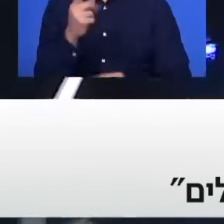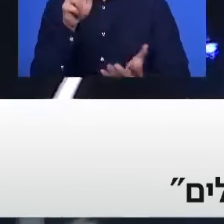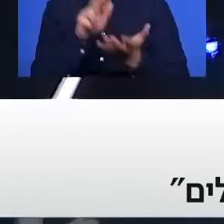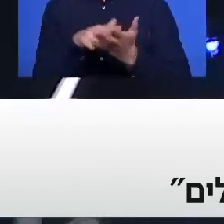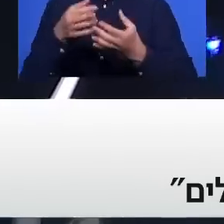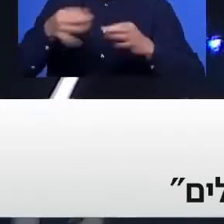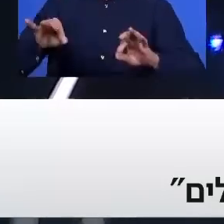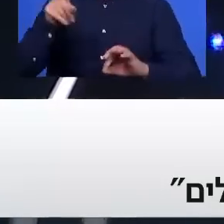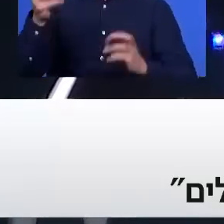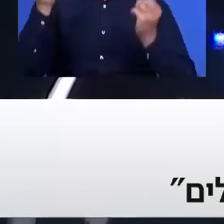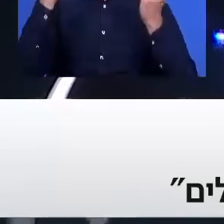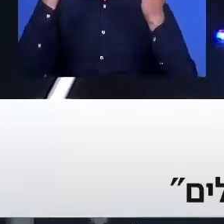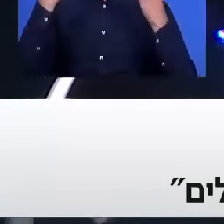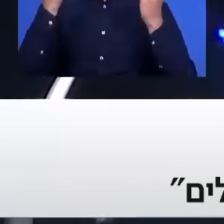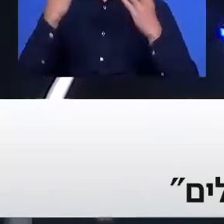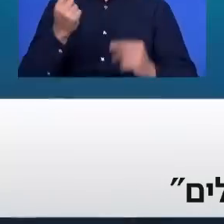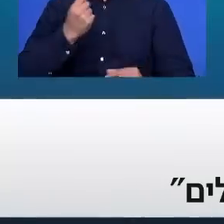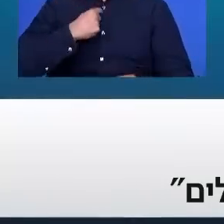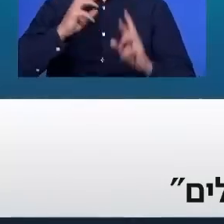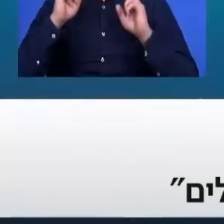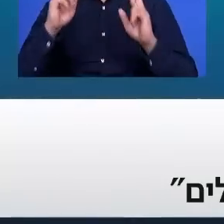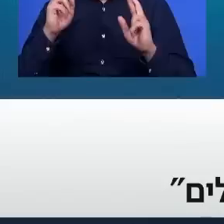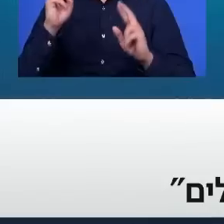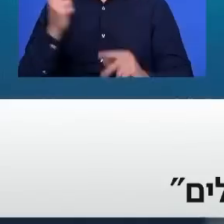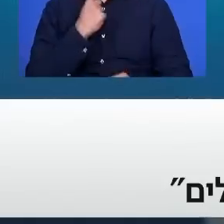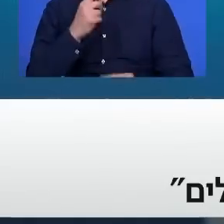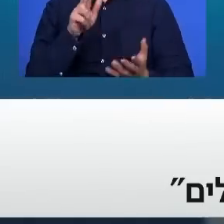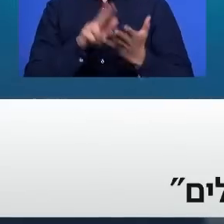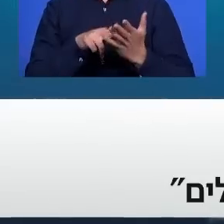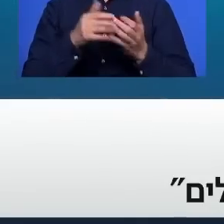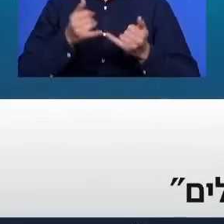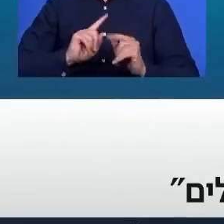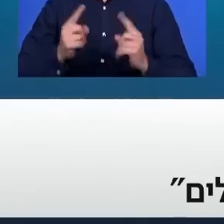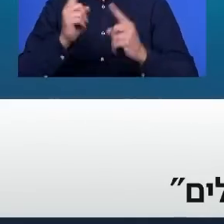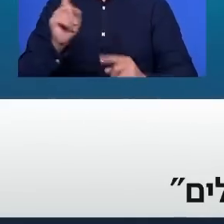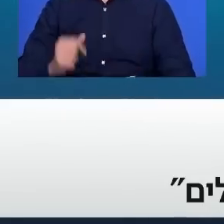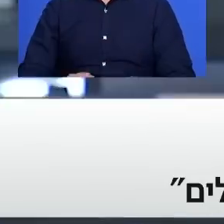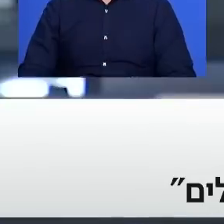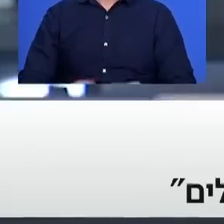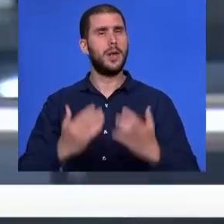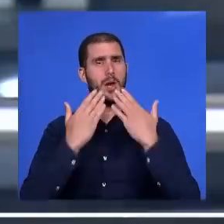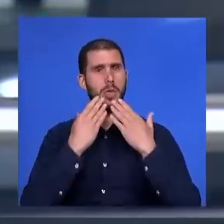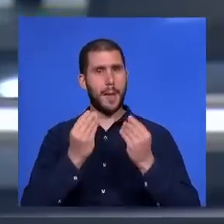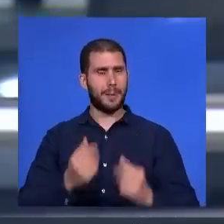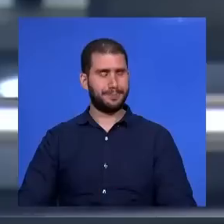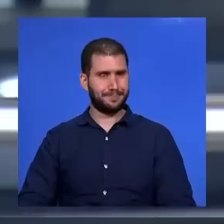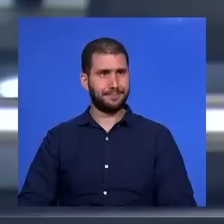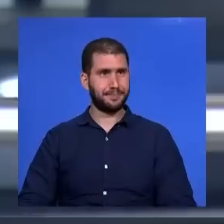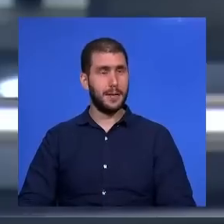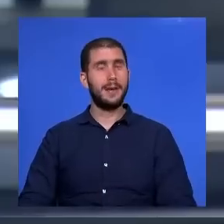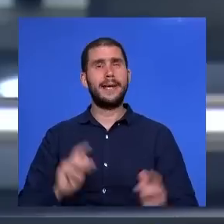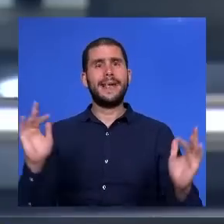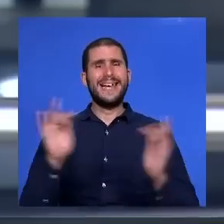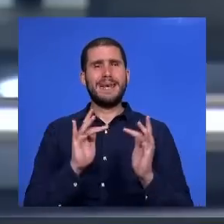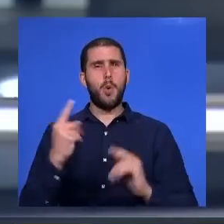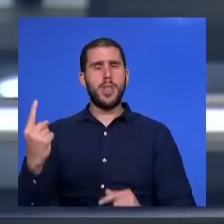את זה, זה פייק ניוז, ואני מקווה, אומר בגץ, שהפעם זה לא יקרה. תמר, תודה. תודה. עימות בקואליציה